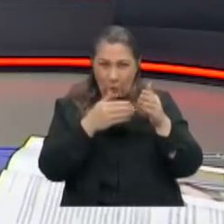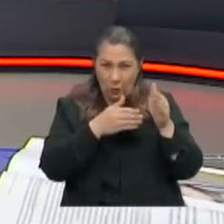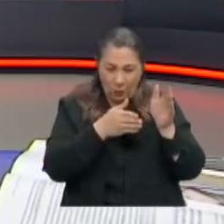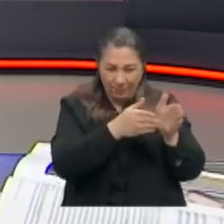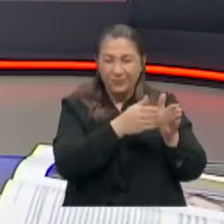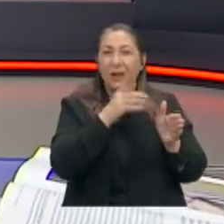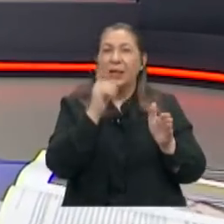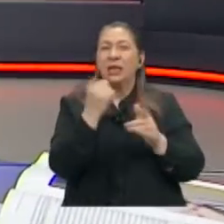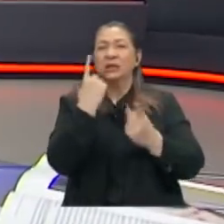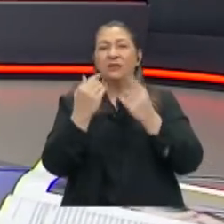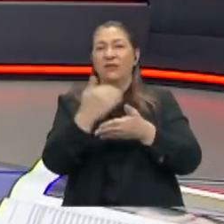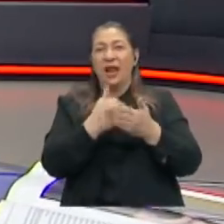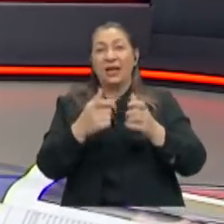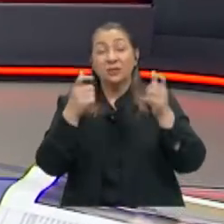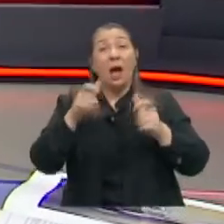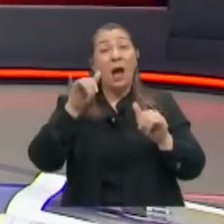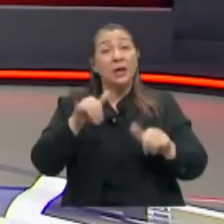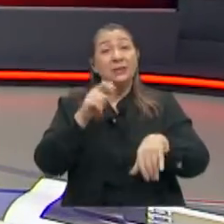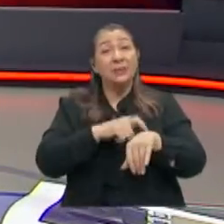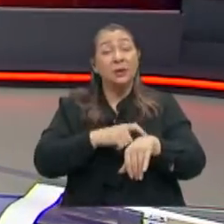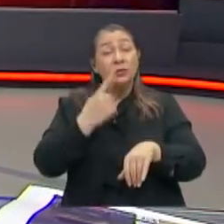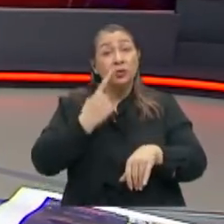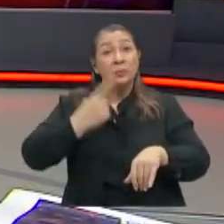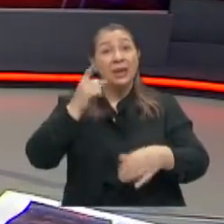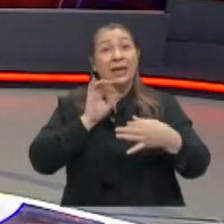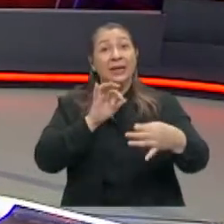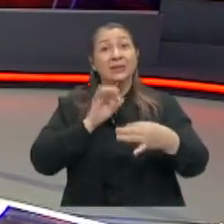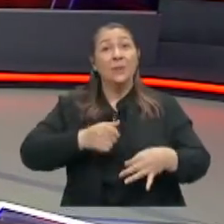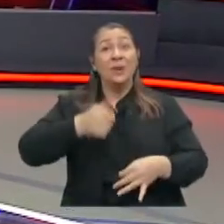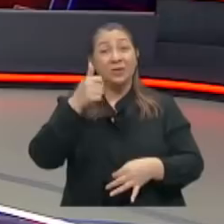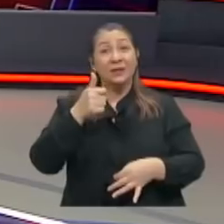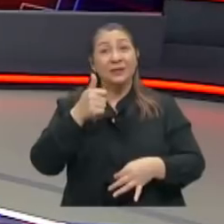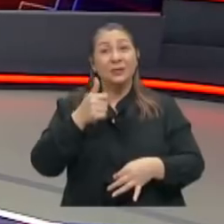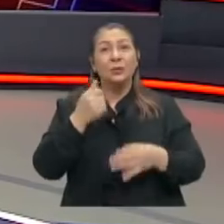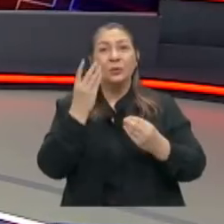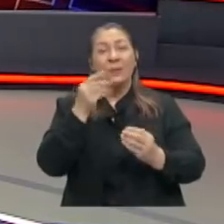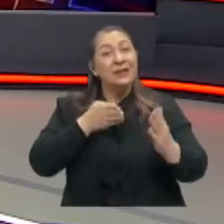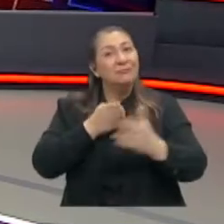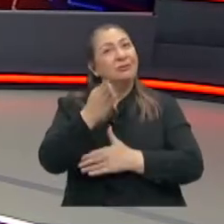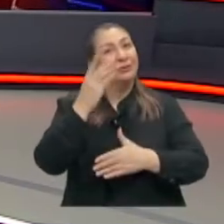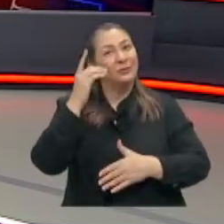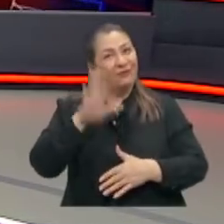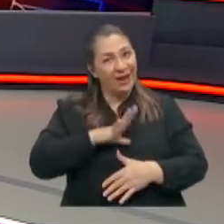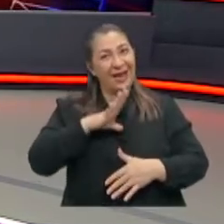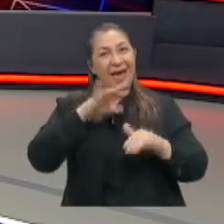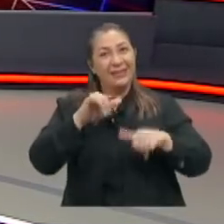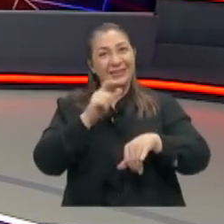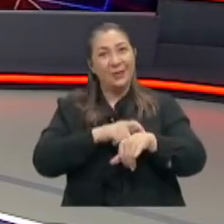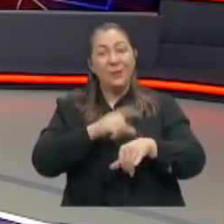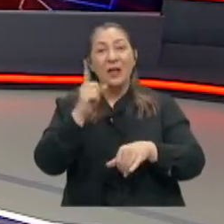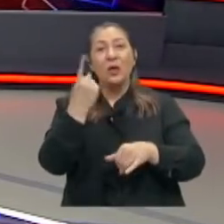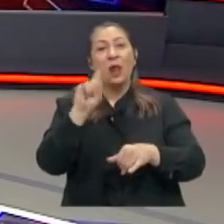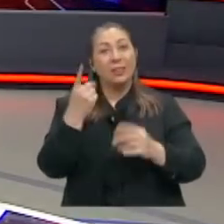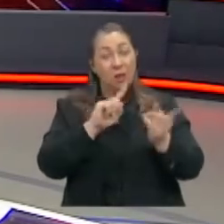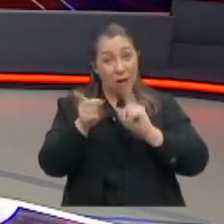ilginç başka veriler ve gelişmelerle. Ama aynı zamanda Cumhurbaşkanlığı İletişim Başkanlığı'nın bir girişimi var biliyorsunuz. Aynı zamanda bir